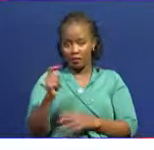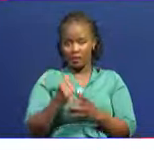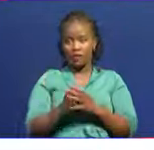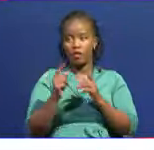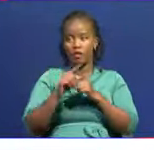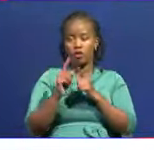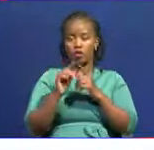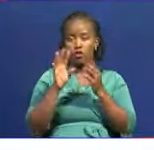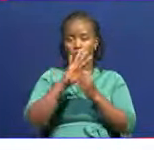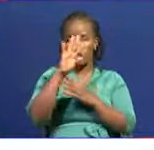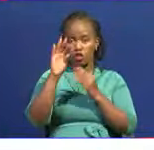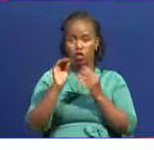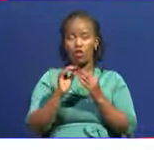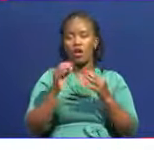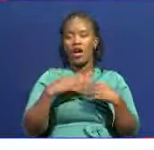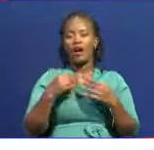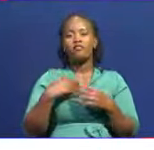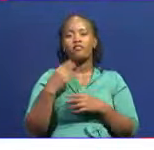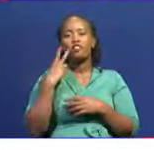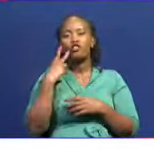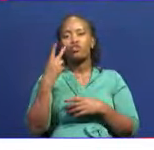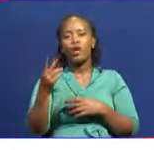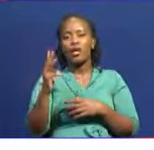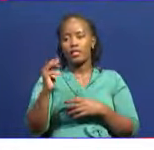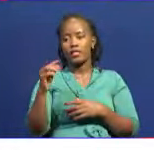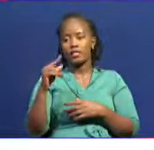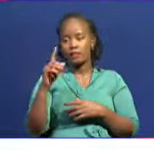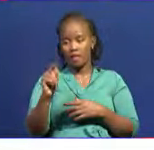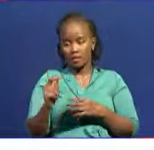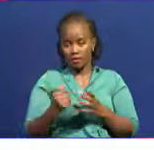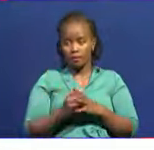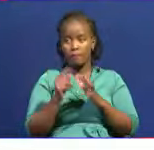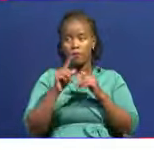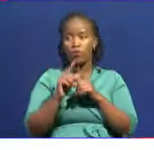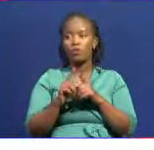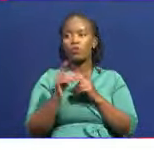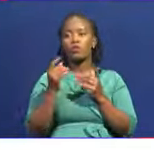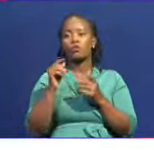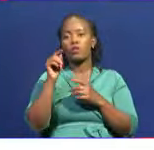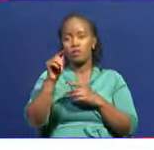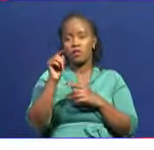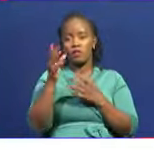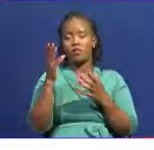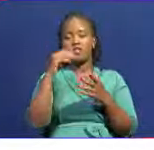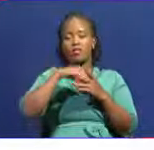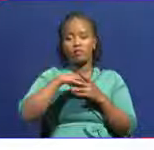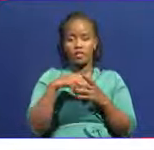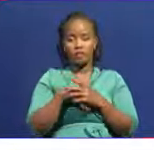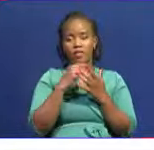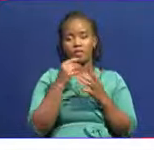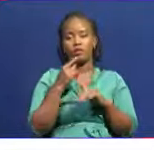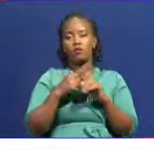total, 200 megawatts. And the initial investment from Indonesia is